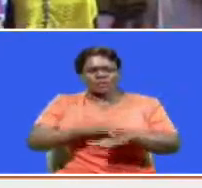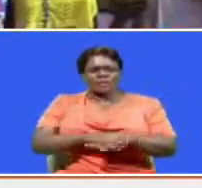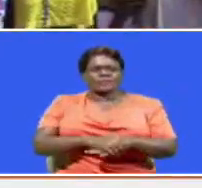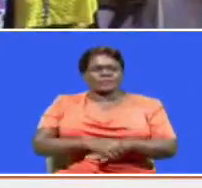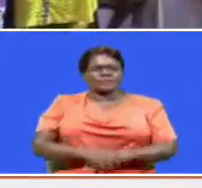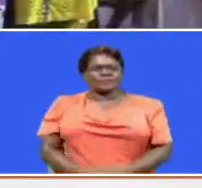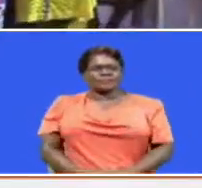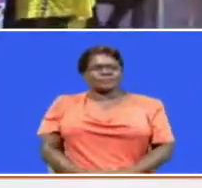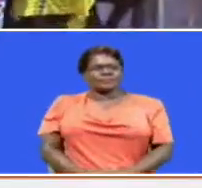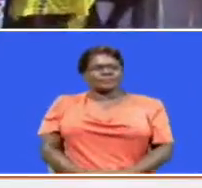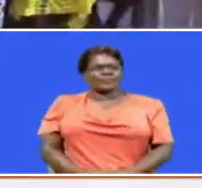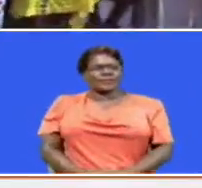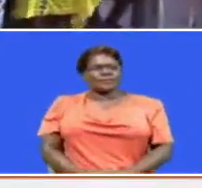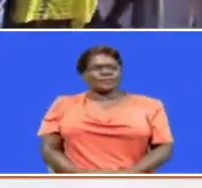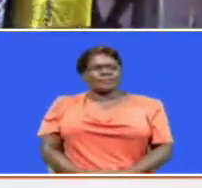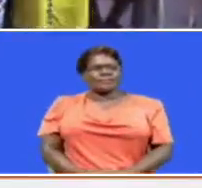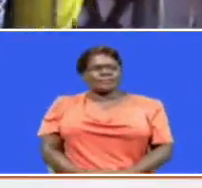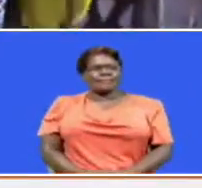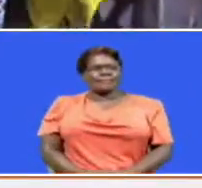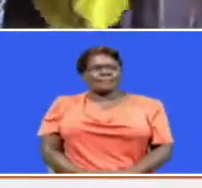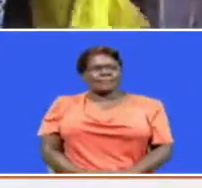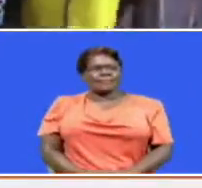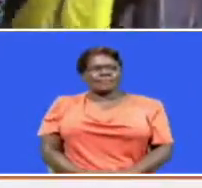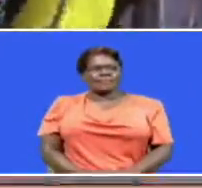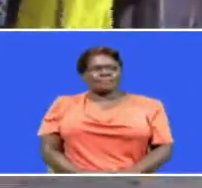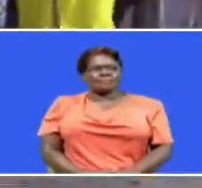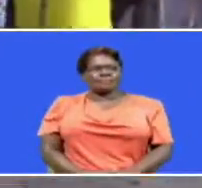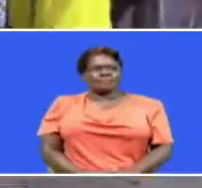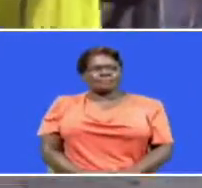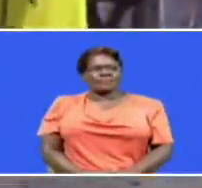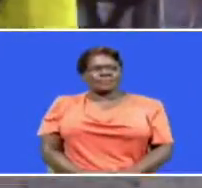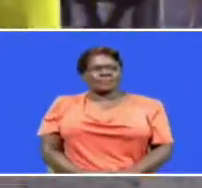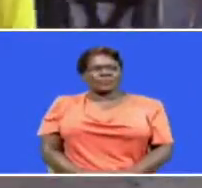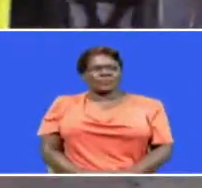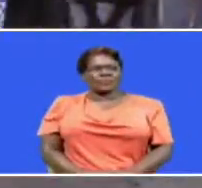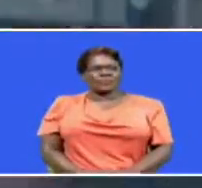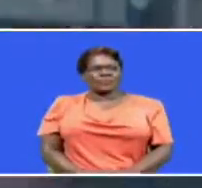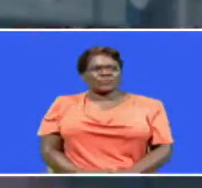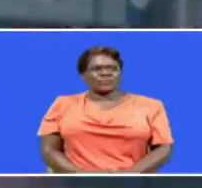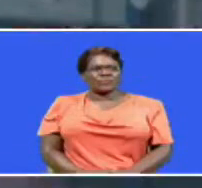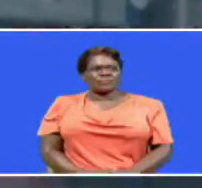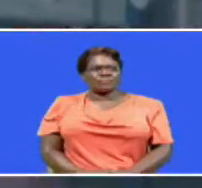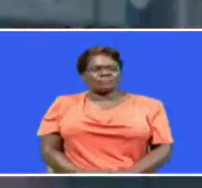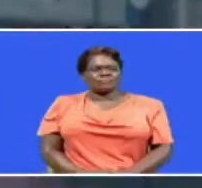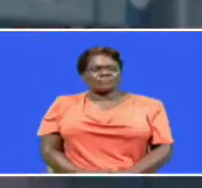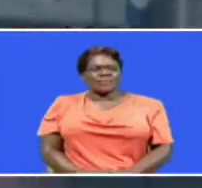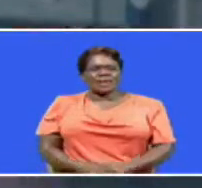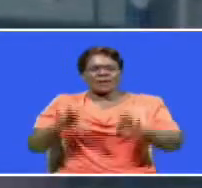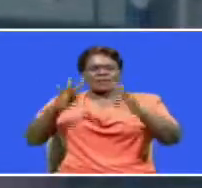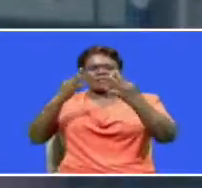Wili Lusige, KTN News, Nairobi. Na familia zilizopotea